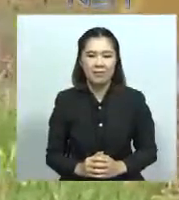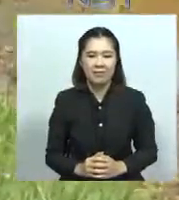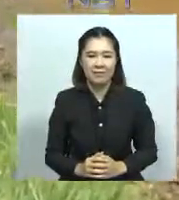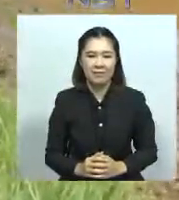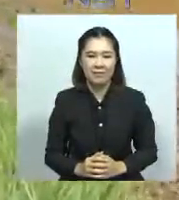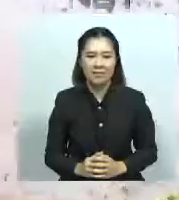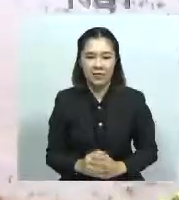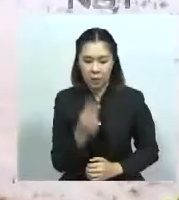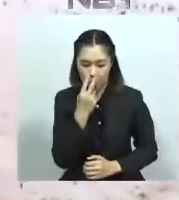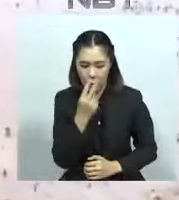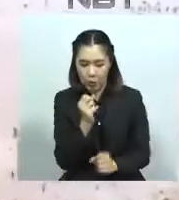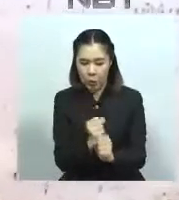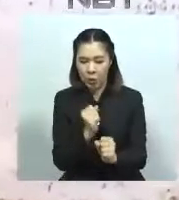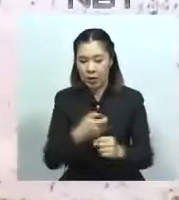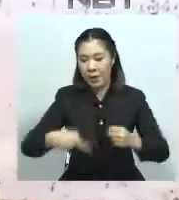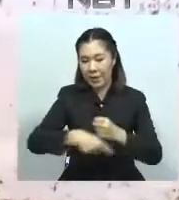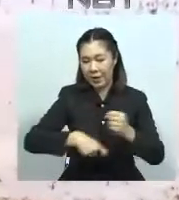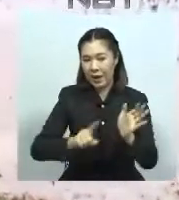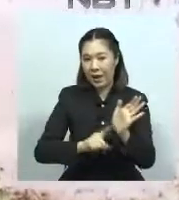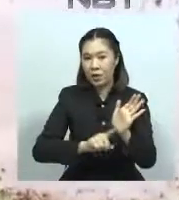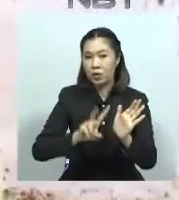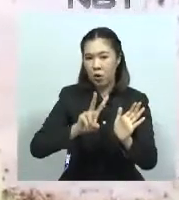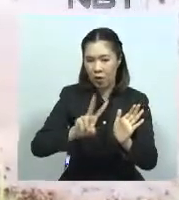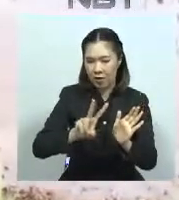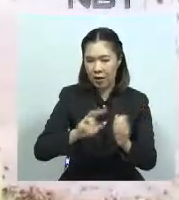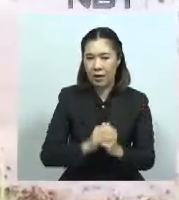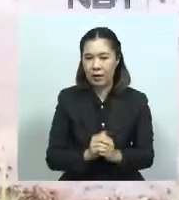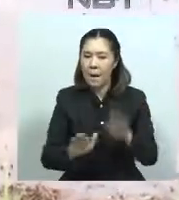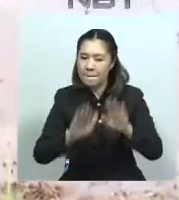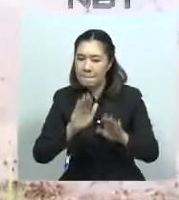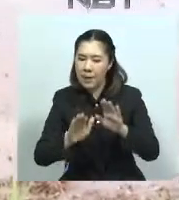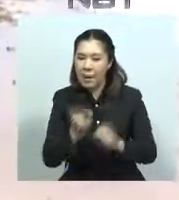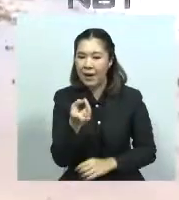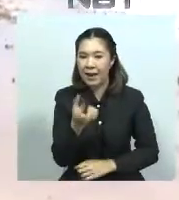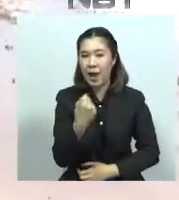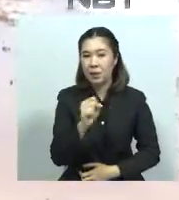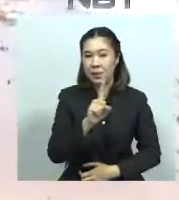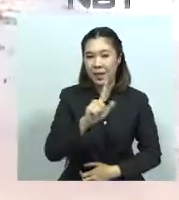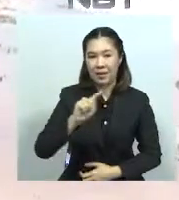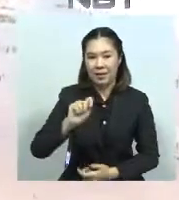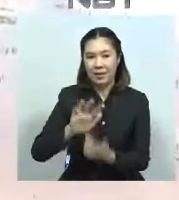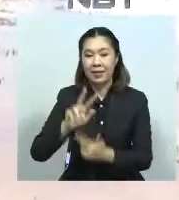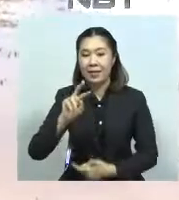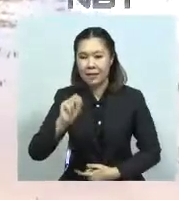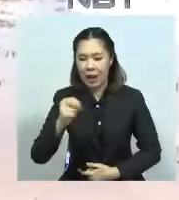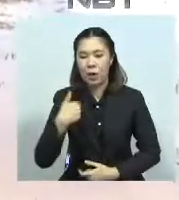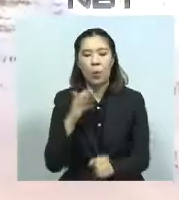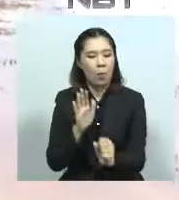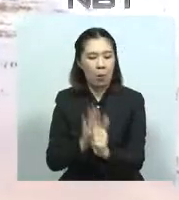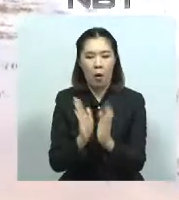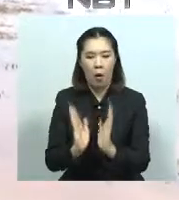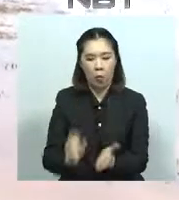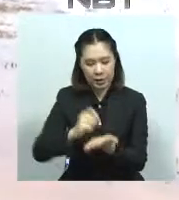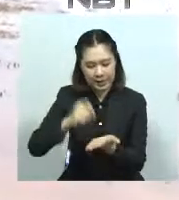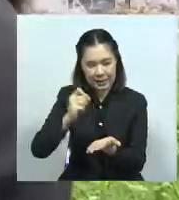การคำนวณทำนา2ครั้งต่อปีผลผลิตที่ได้ประมาณ11ตันซึ่งเพียงพอต่อชาวบ้านที่ลงทะเบียนเข้าร่วมเฉลี่